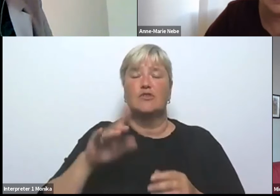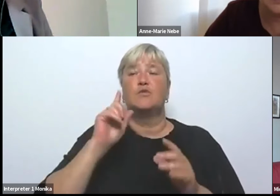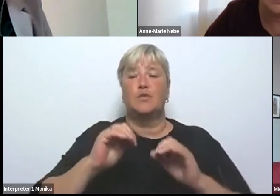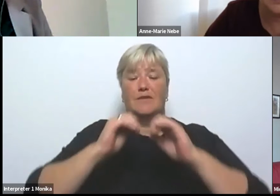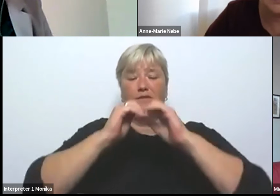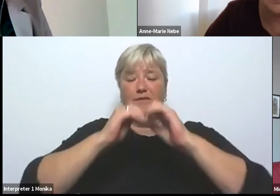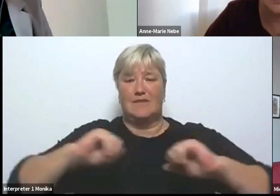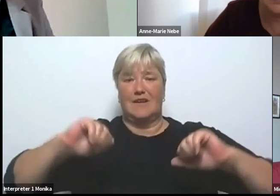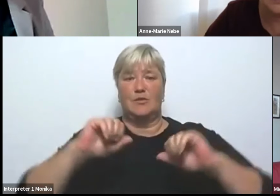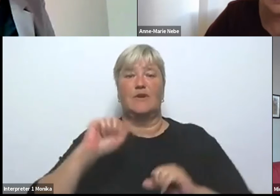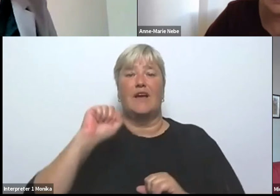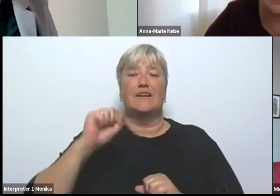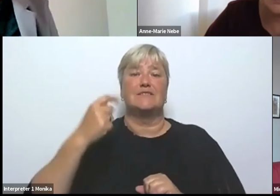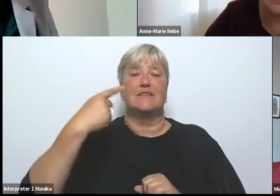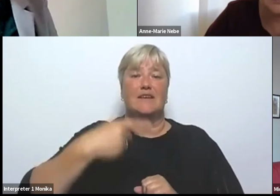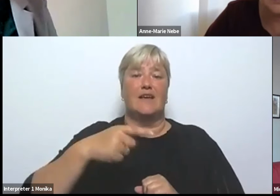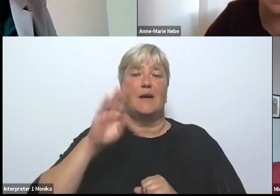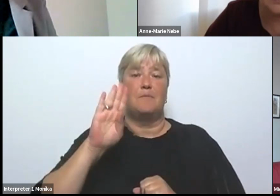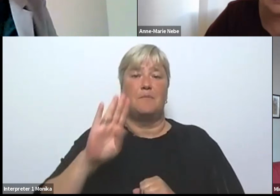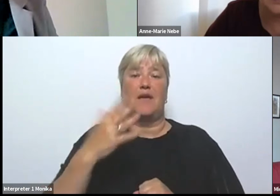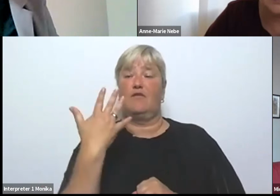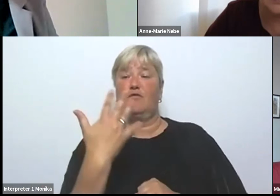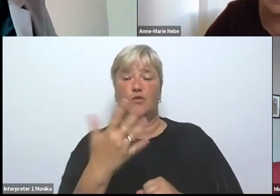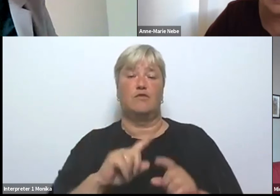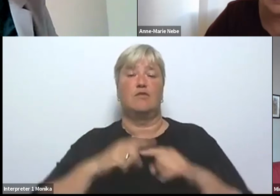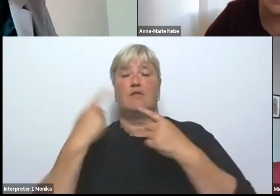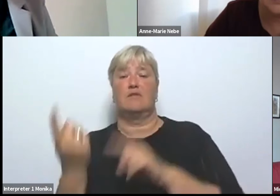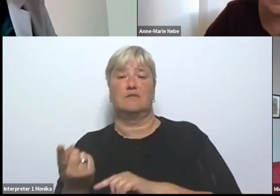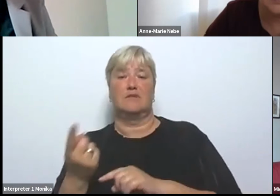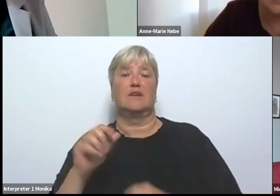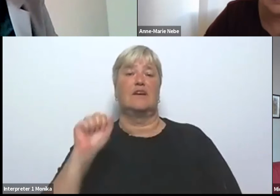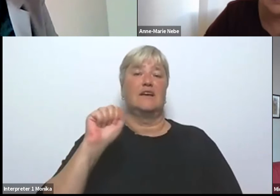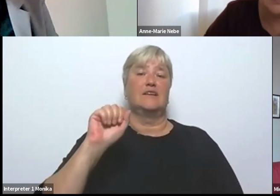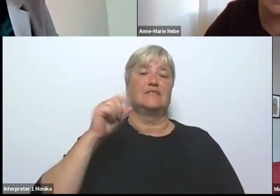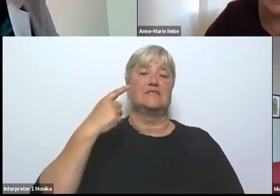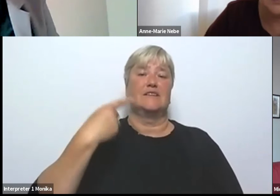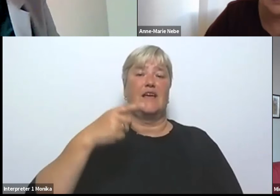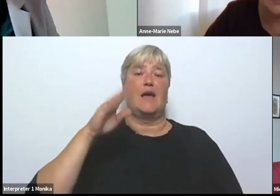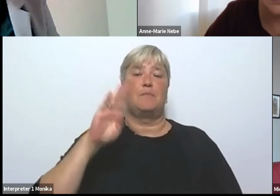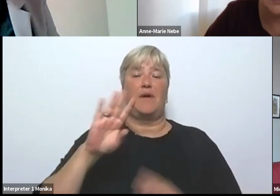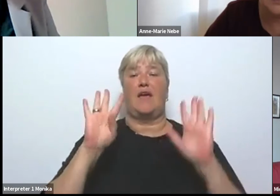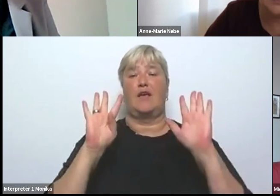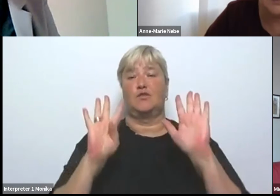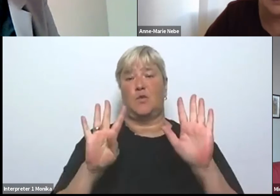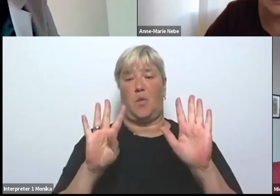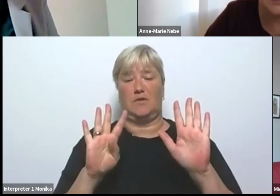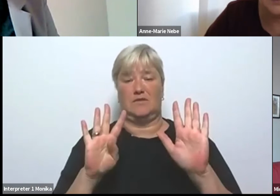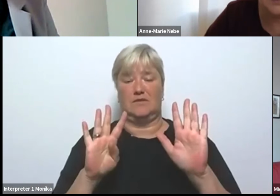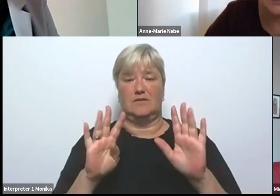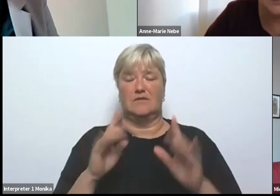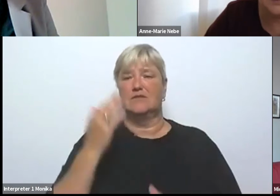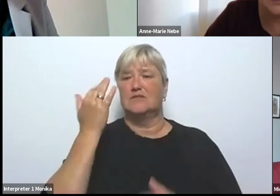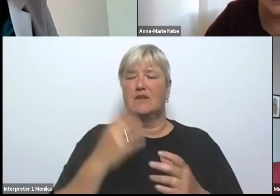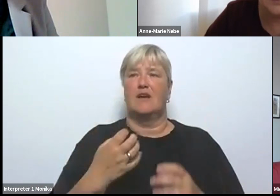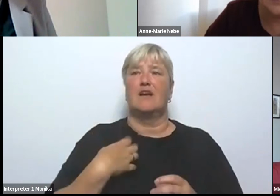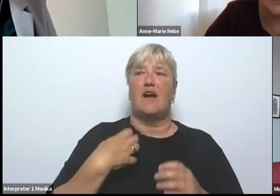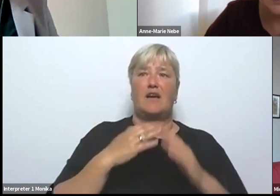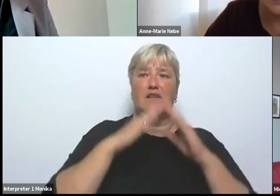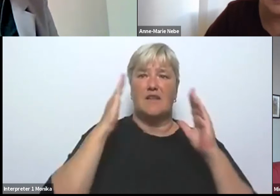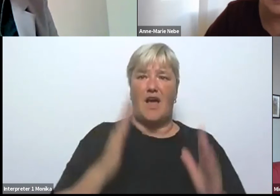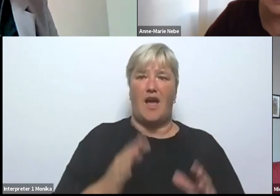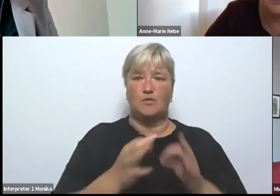SGB 5, das andere SGB 9, sind aber die gleichen Bedarfe. Und da sind immense Kosten. Also um ein paar Zahlen rumzuwerfen, ein Krankenhaustag in Deutschland